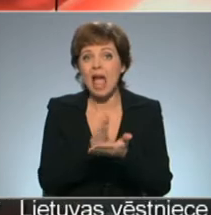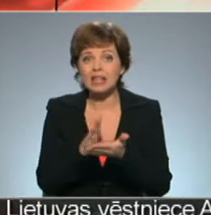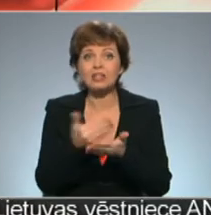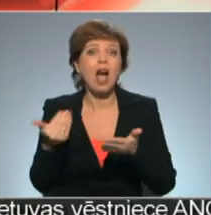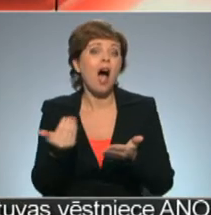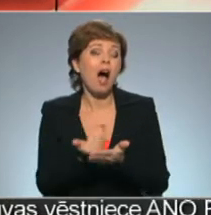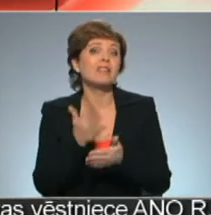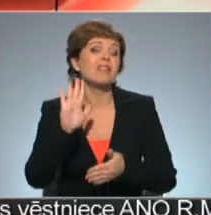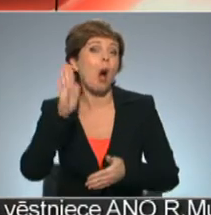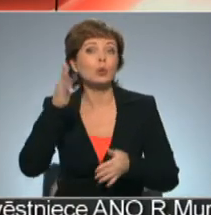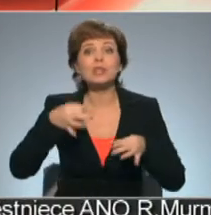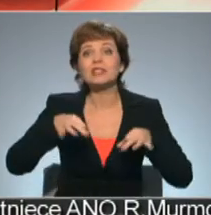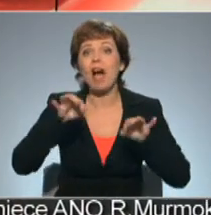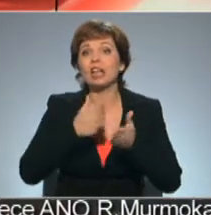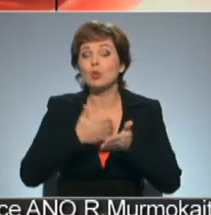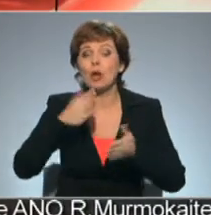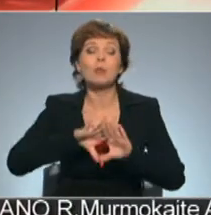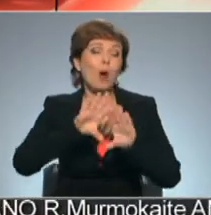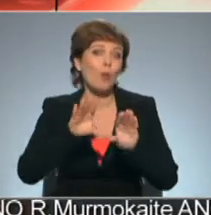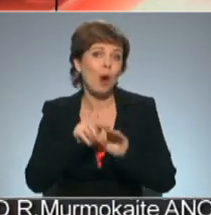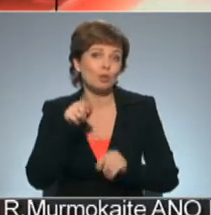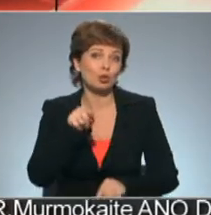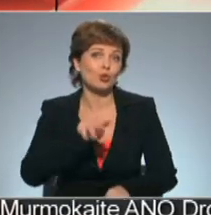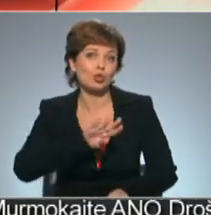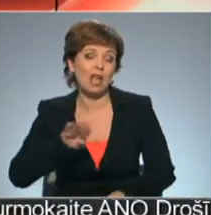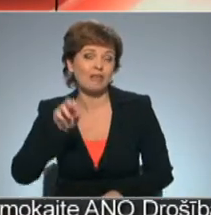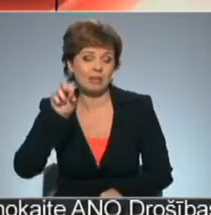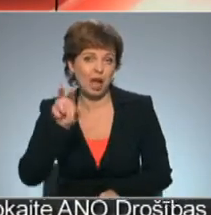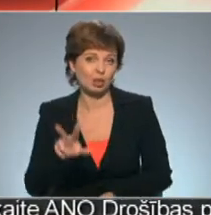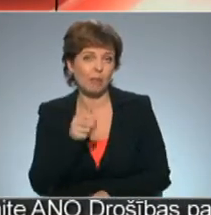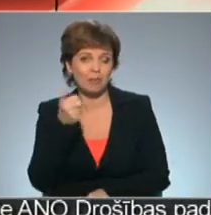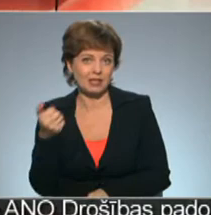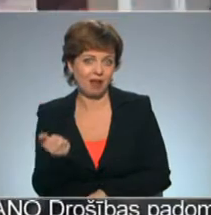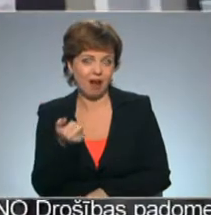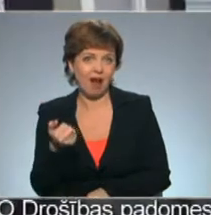kopš 1918. Gada. Stāstu kolēģi no TV Spektrus.